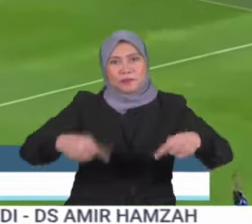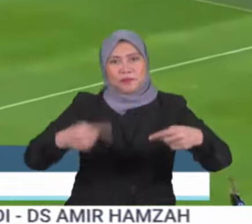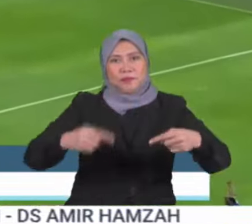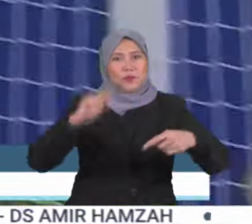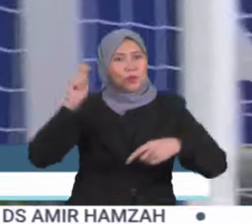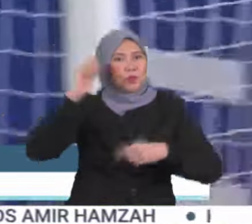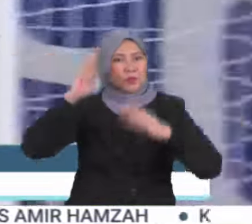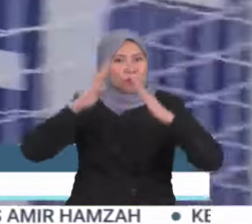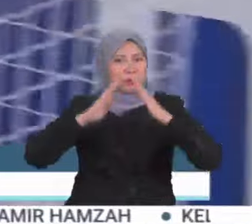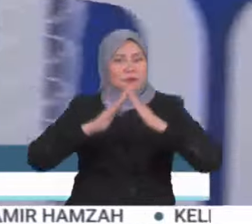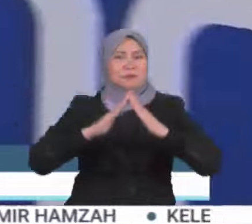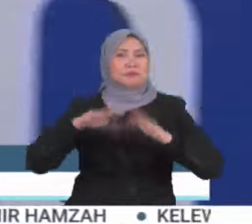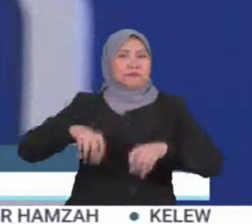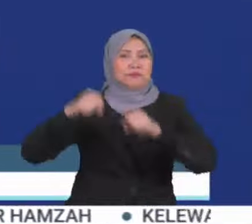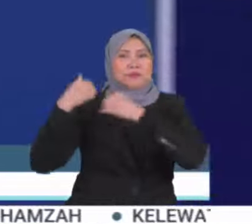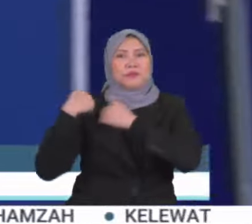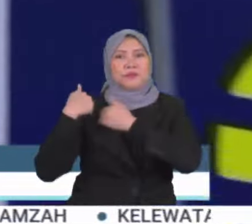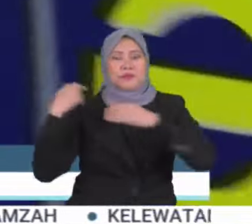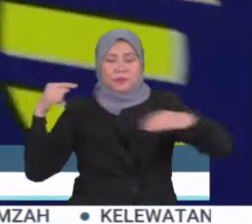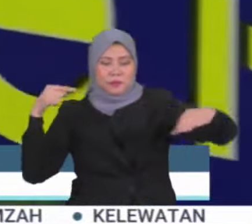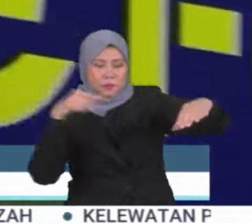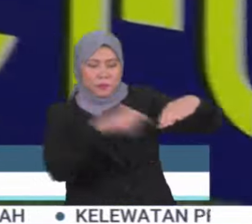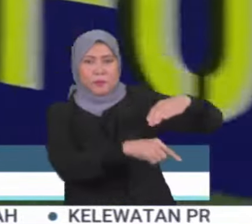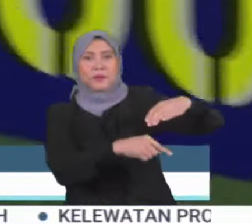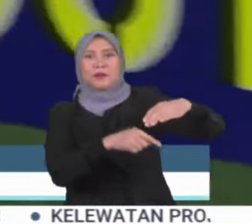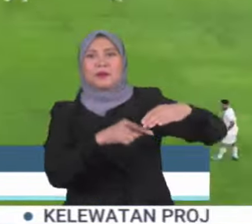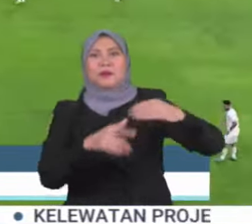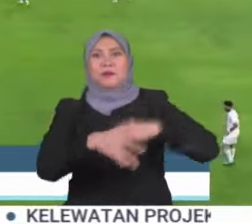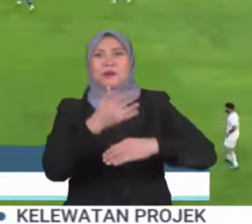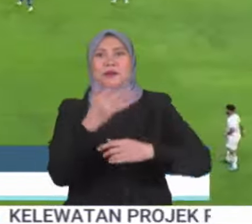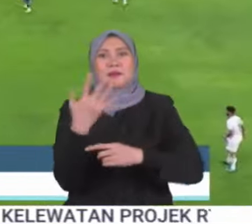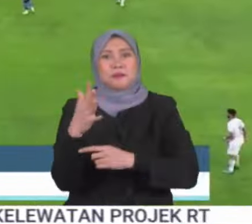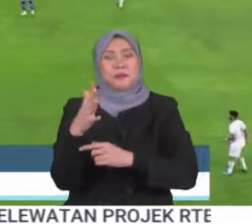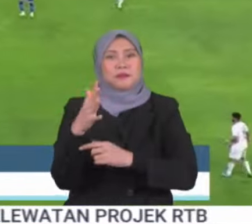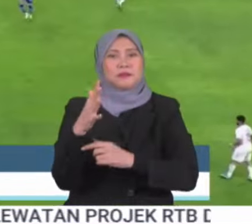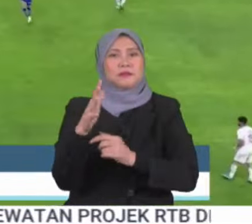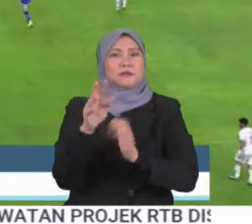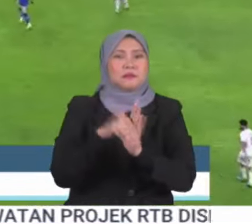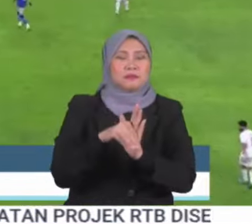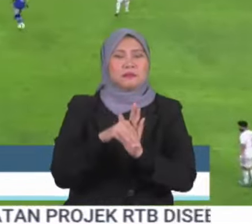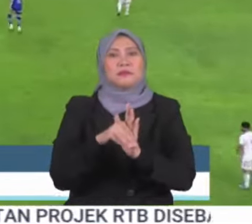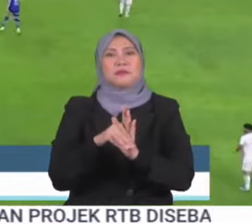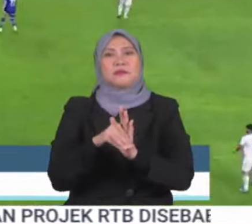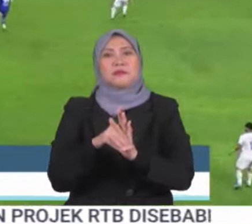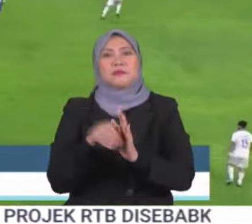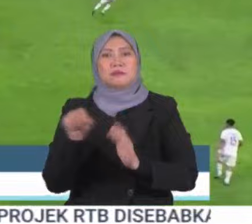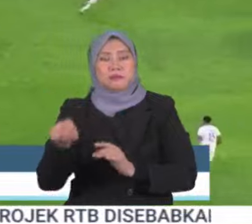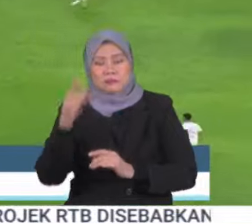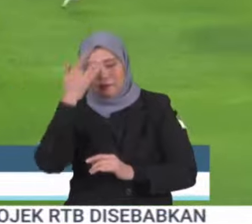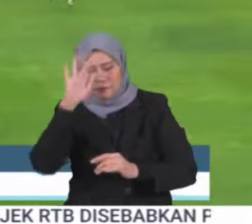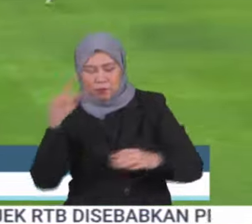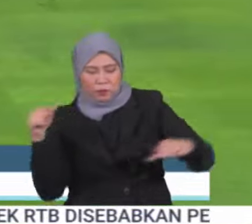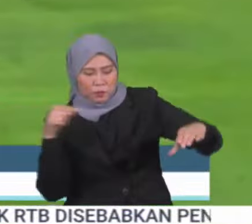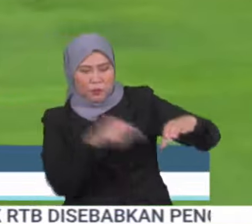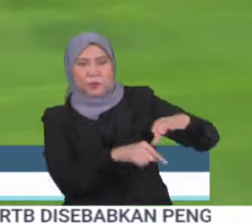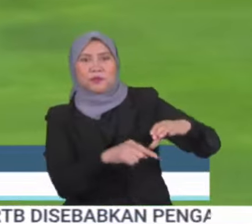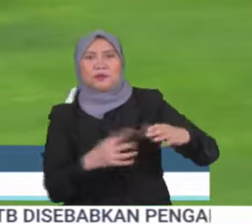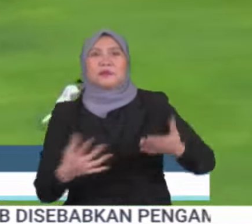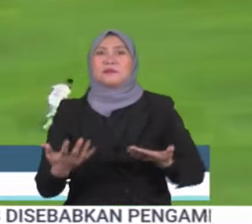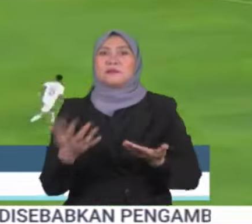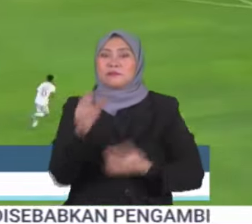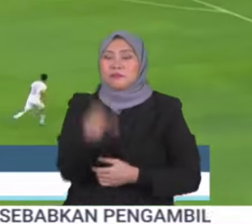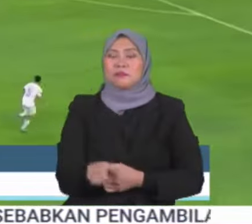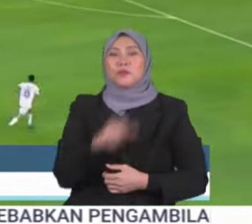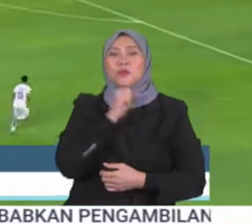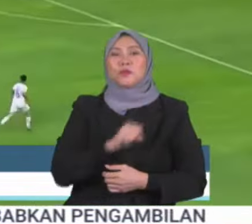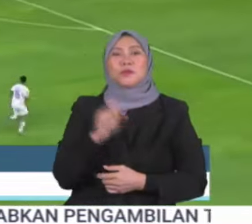rumah membuka jaringan seawal minit ke-15 selepas Mitrovic bijak menolak masuk bola hantaran Nasser Al-Dawsari. Penggempur berusia